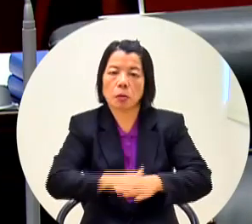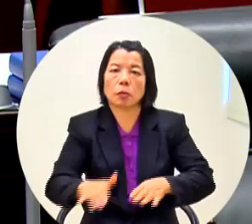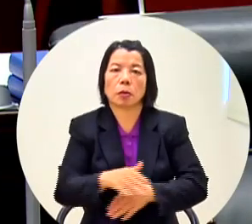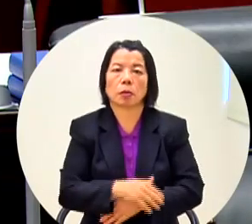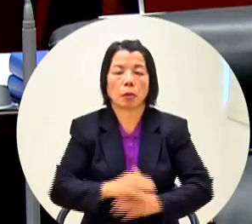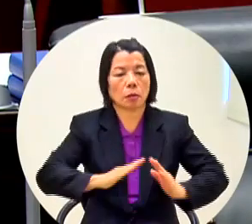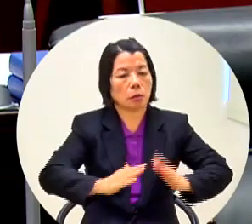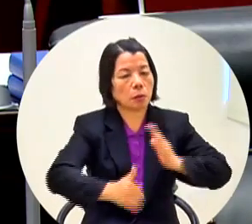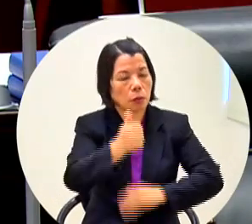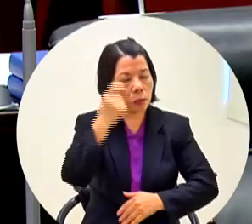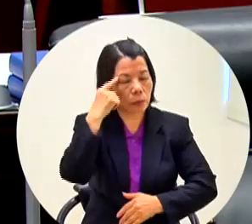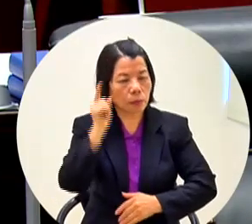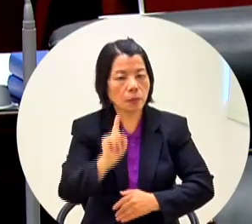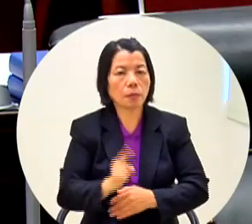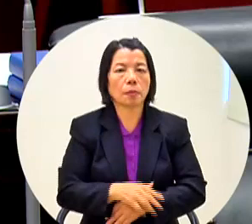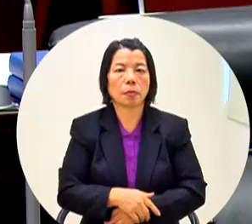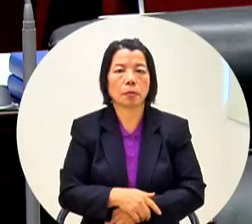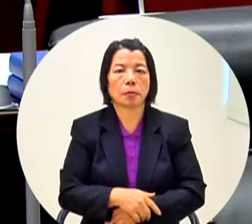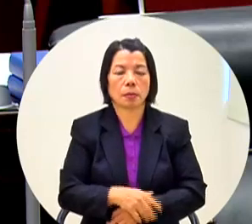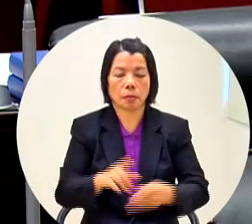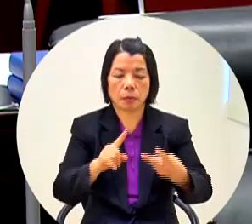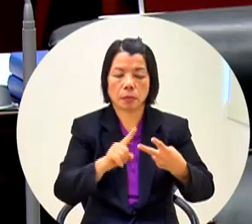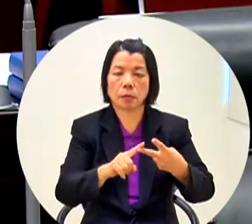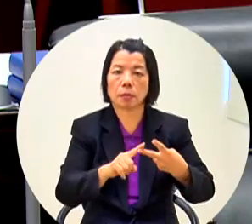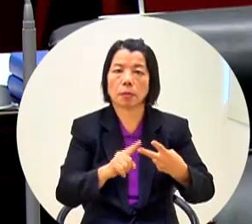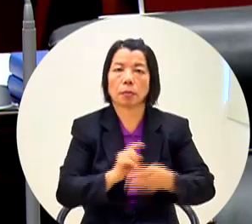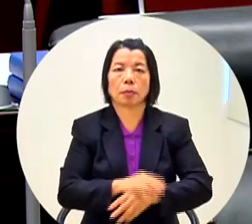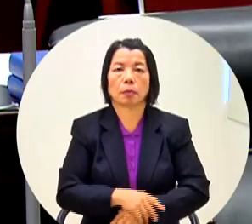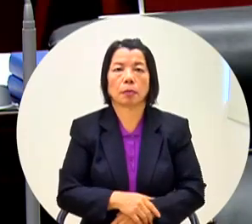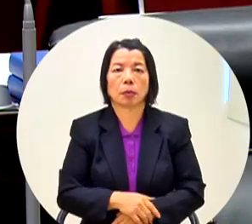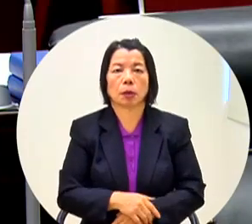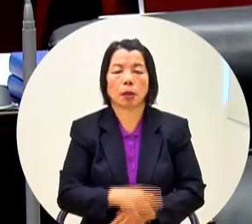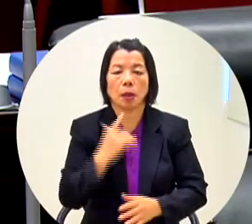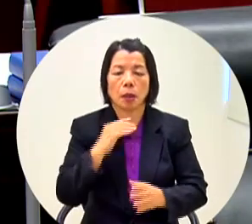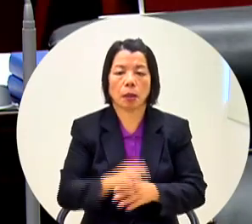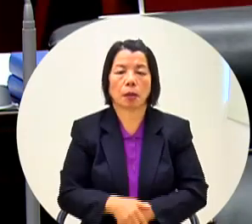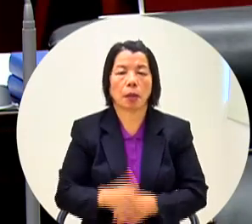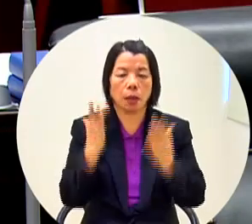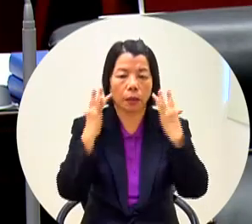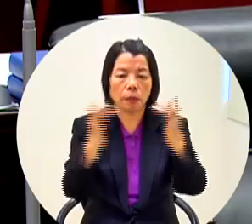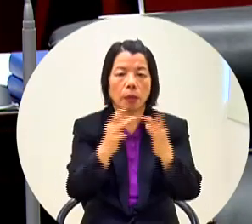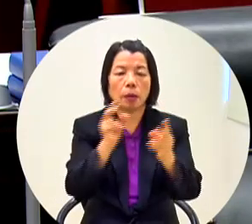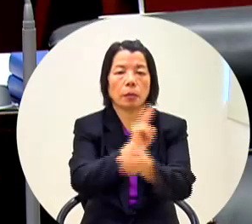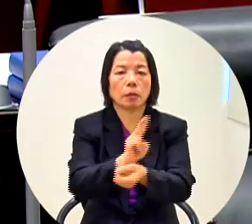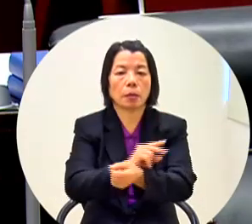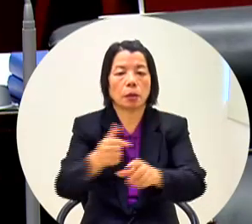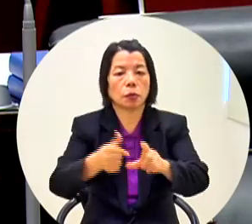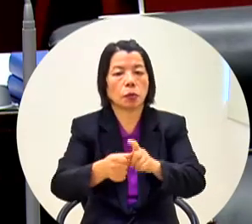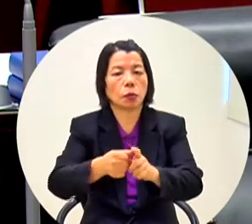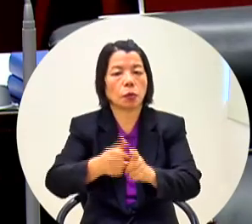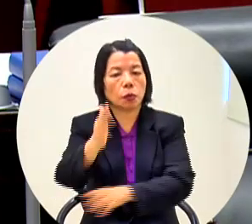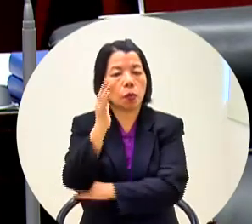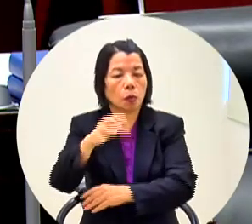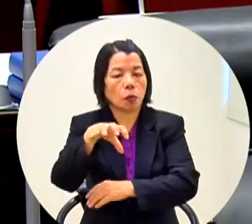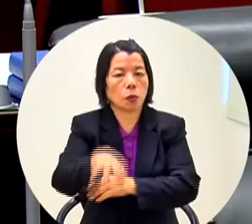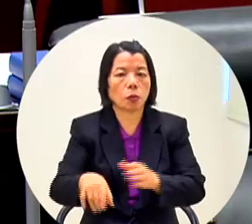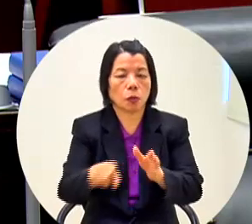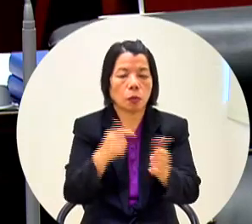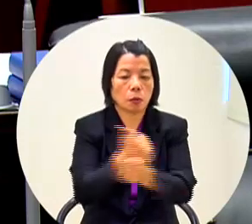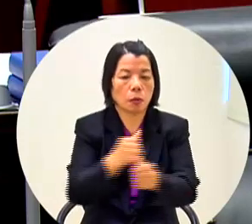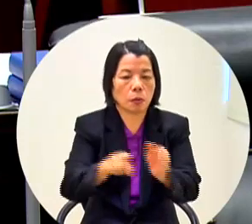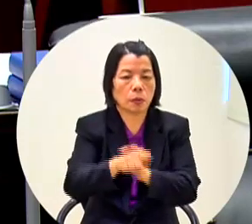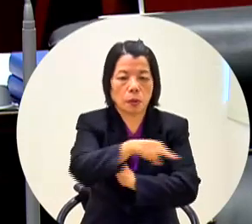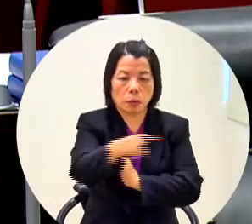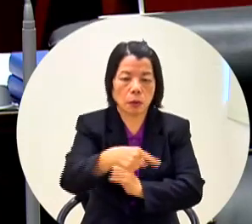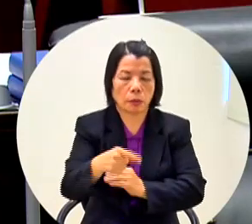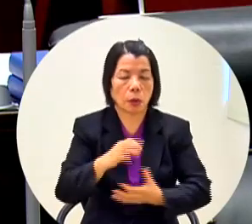有什么样的一个看法。第二个，这个茂林区公所呢的区长跟代表会呢，非常的关心我们所